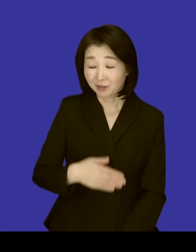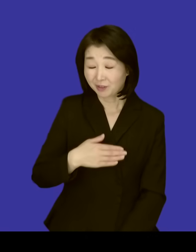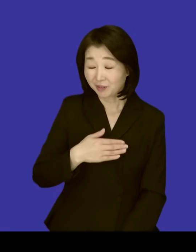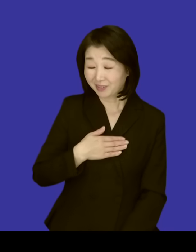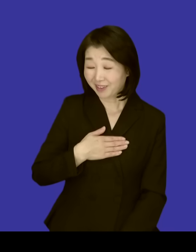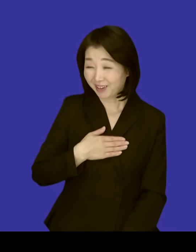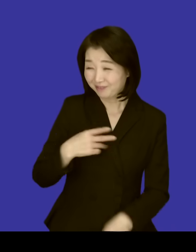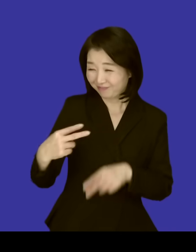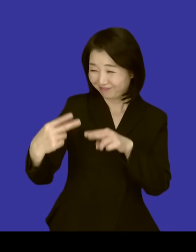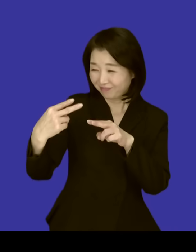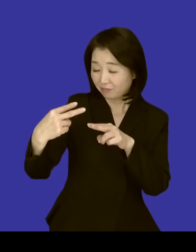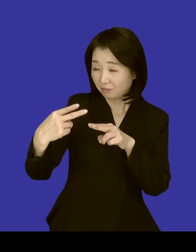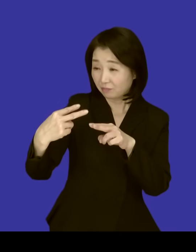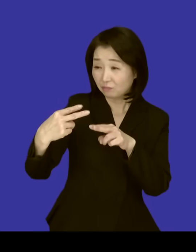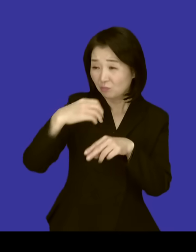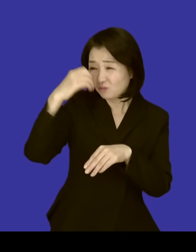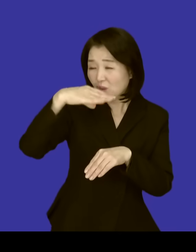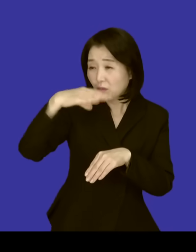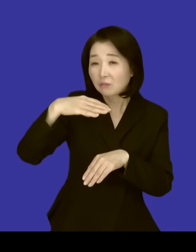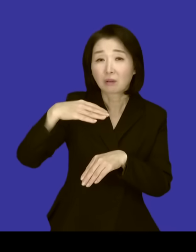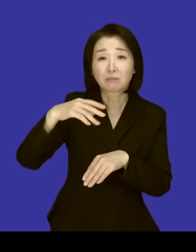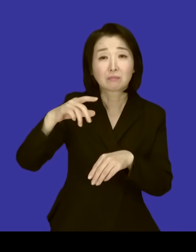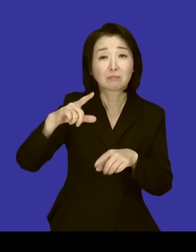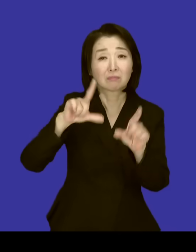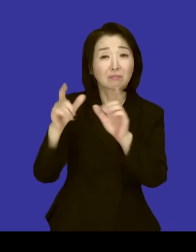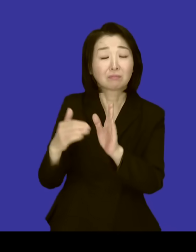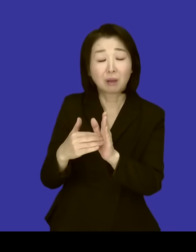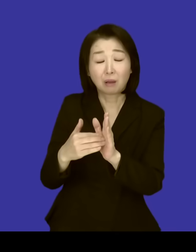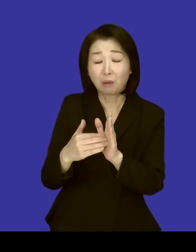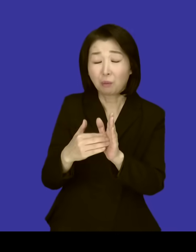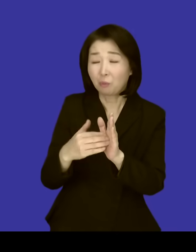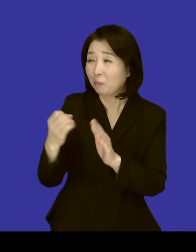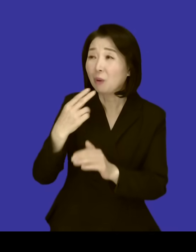내시는데 내시고. 정말 하나님께 매달려가지고